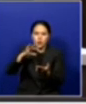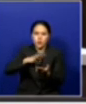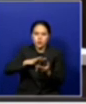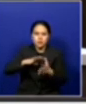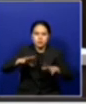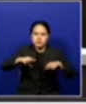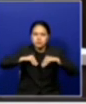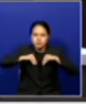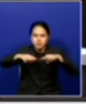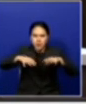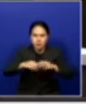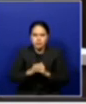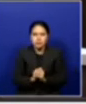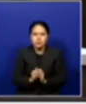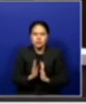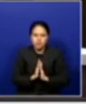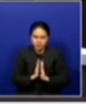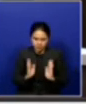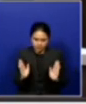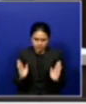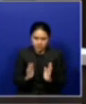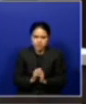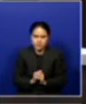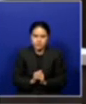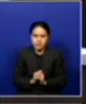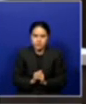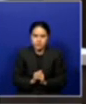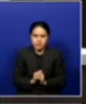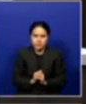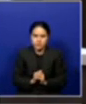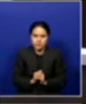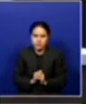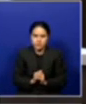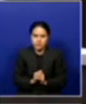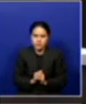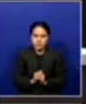กลับขอบพระคุณท่านประธานครับ ครับขอบคุณครับต่อไปคุณพิชา